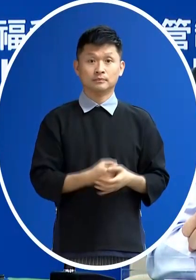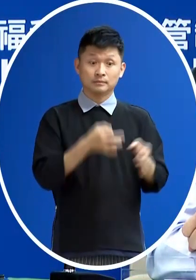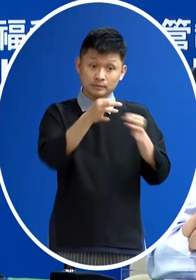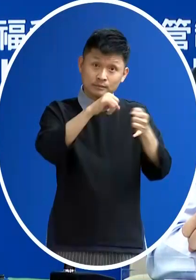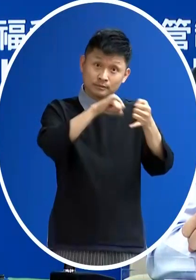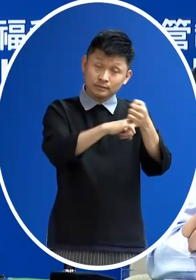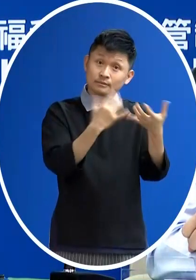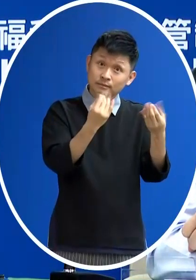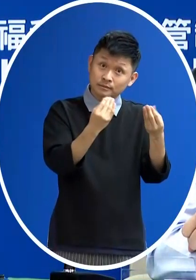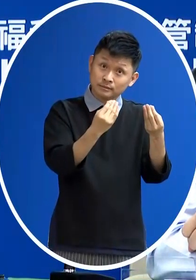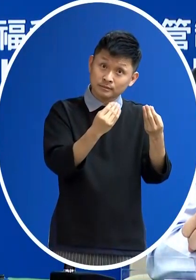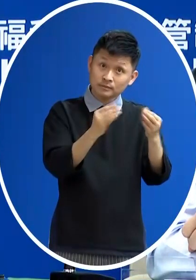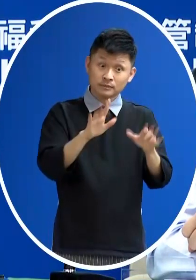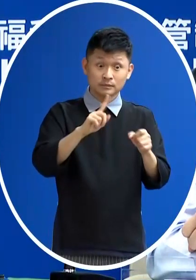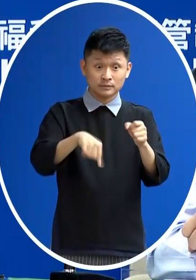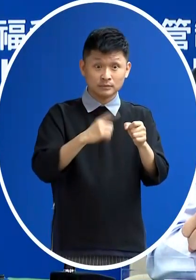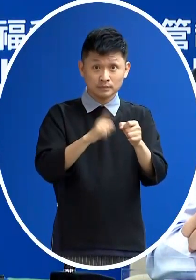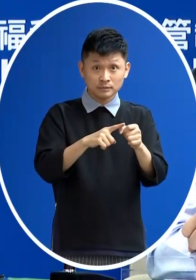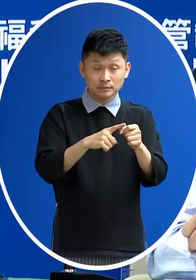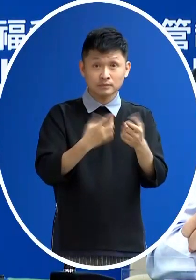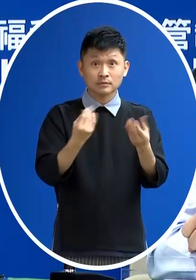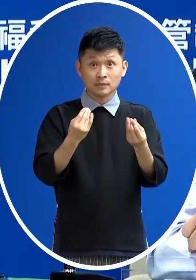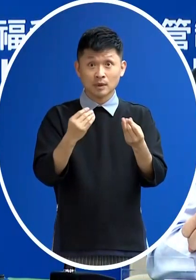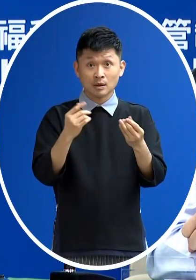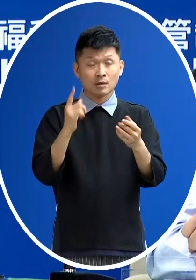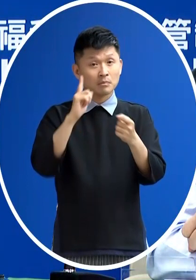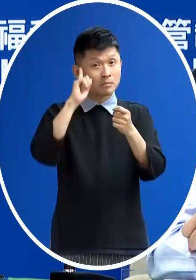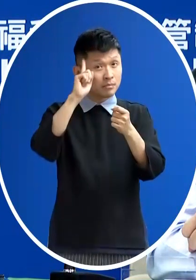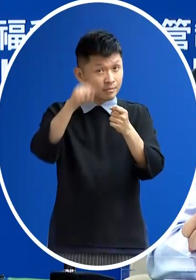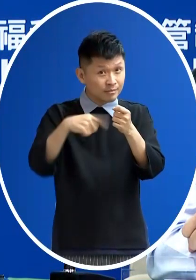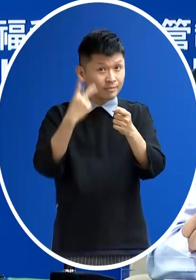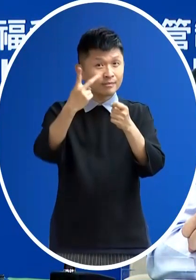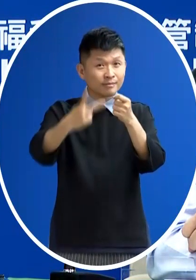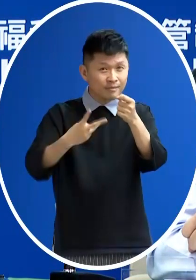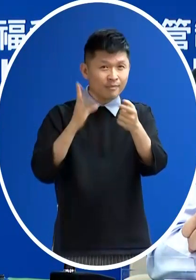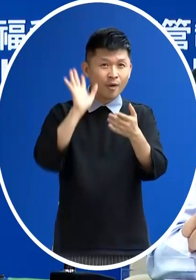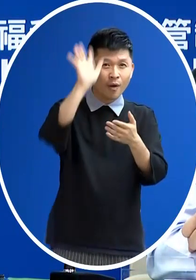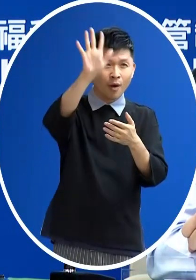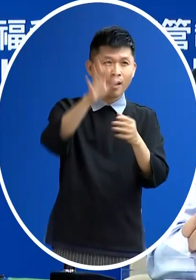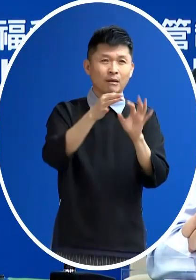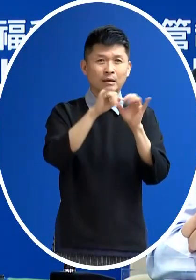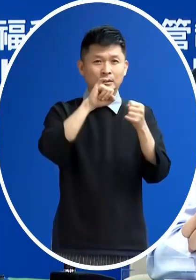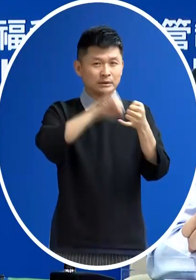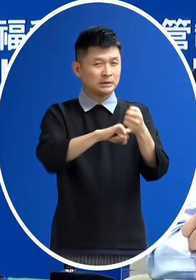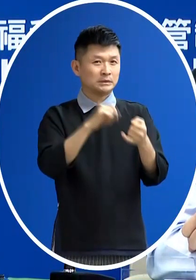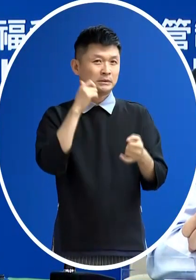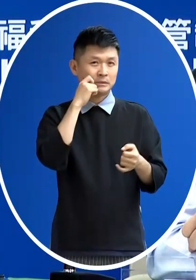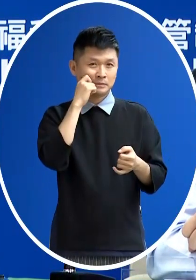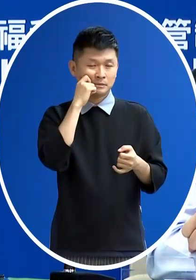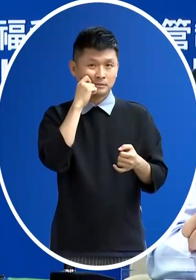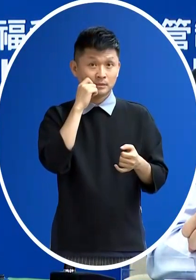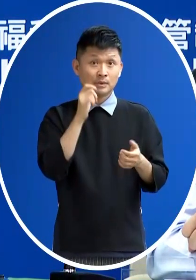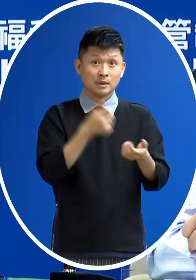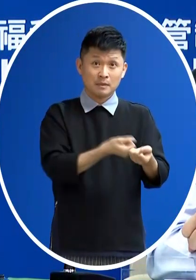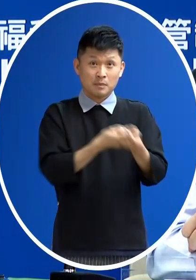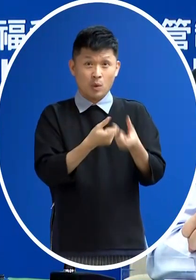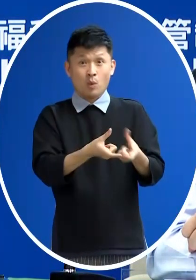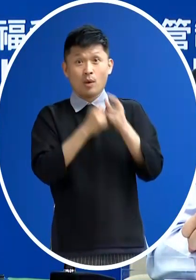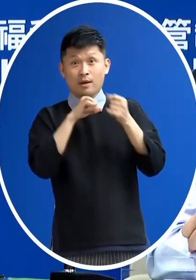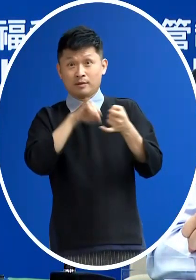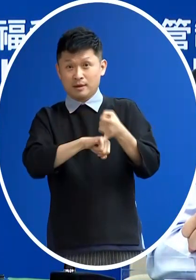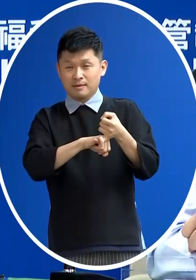了，不是说只有今年没有，你会变成明年、后年、以后都没有。你要把它争取回来，变成很困